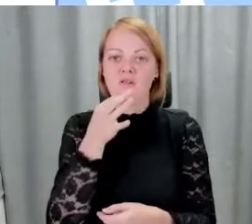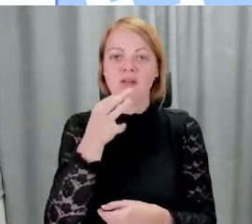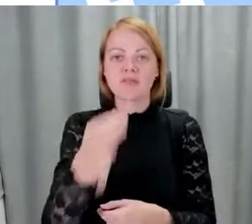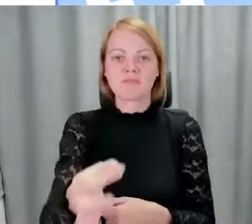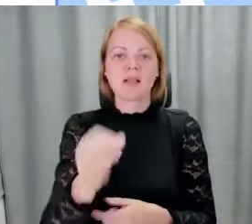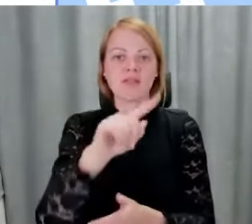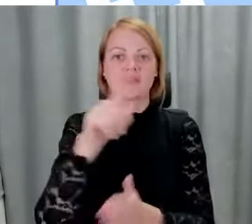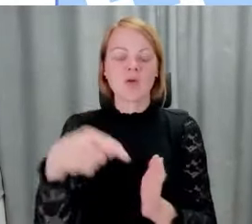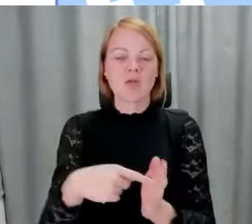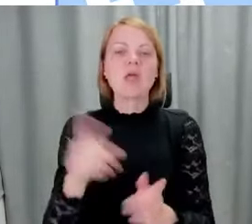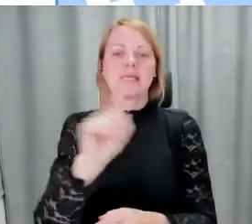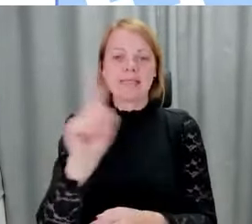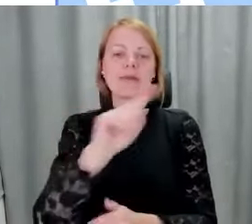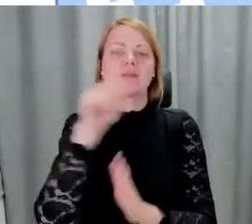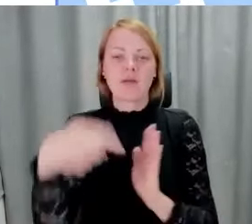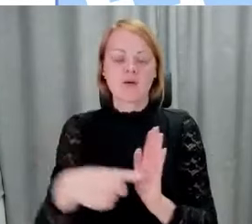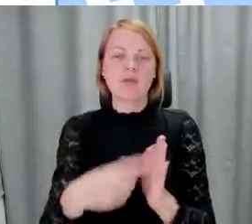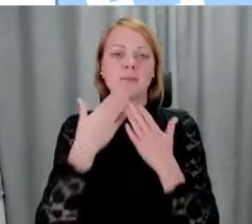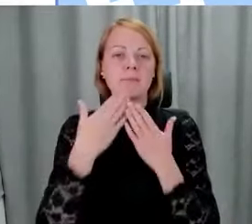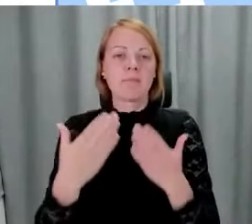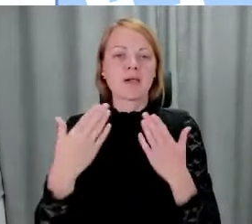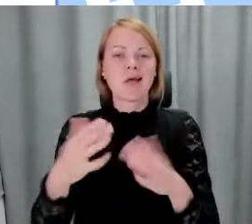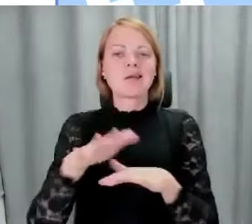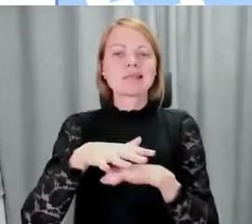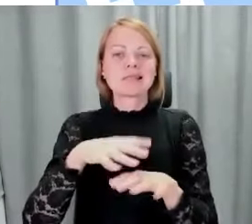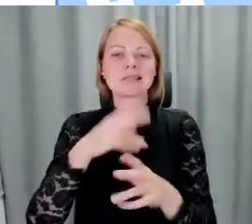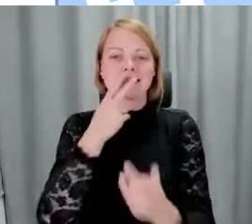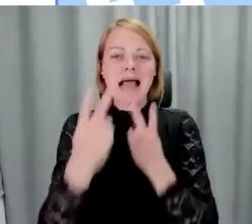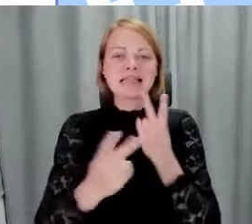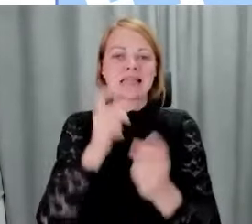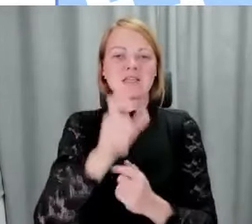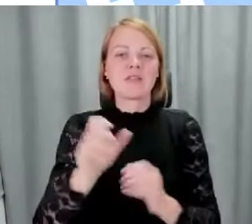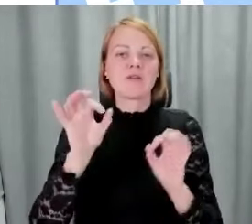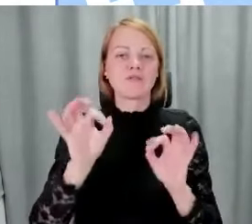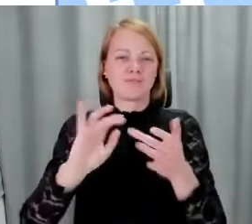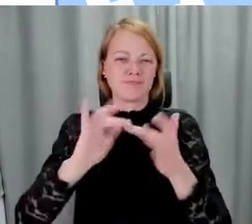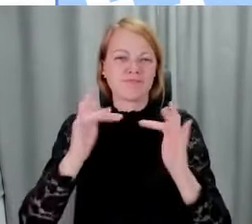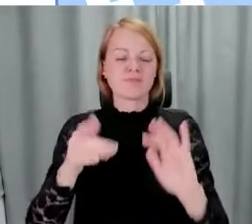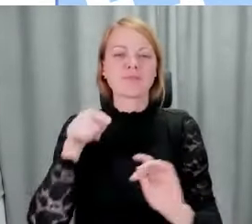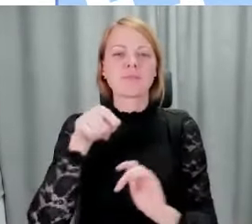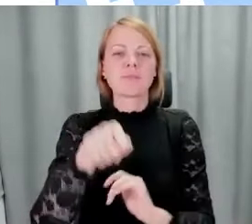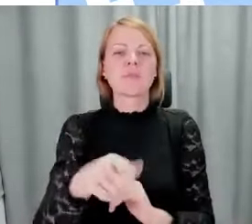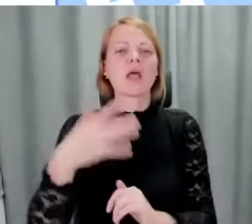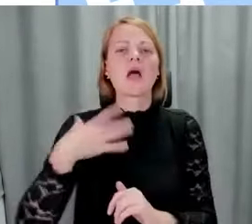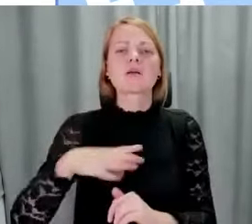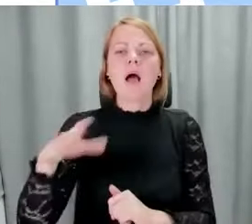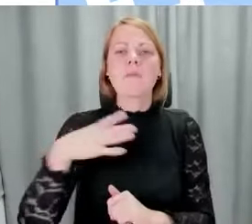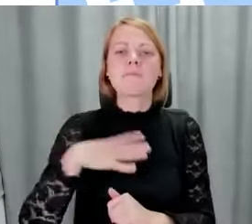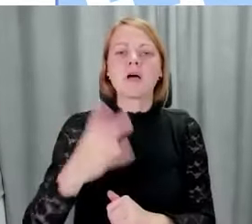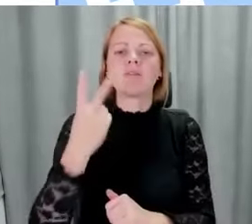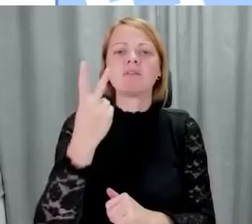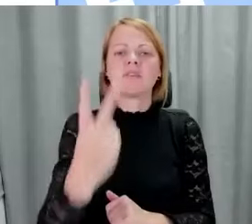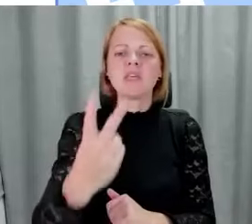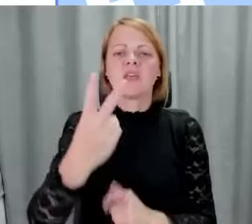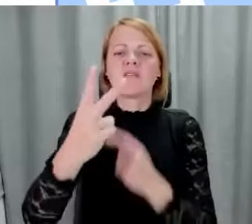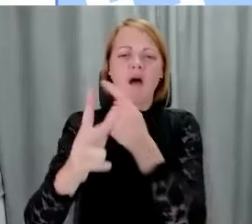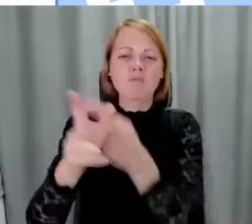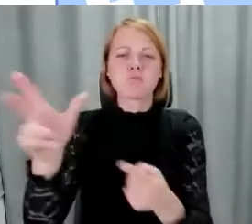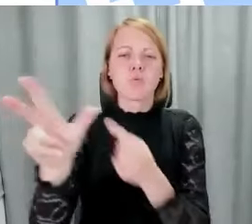jautājumi. Jā, paldies skatītājiem, acīm redzot jautājumus no tiešraides skatītājiem. Kāpēc 2,5 gadus pēc